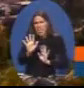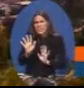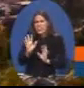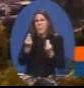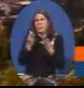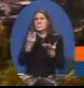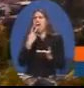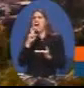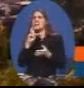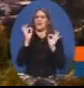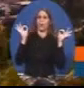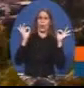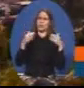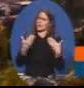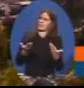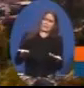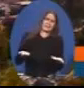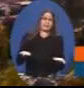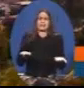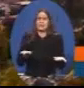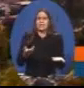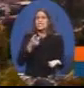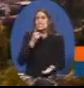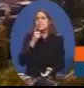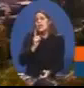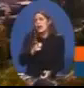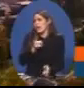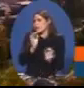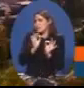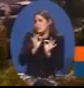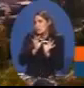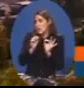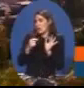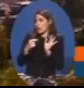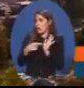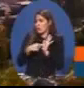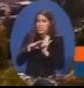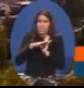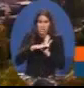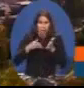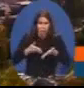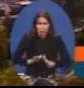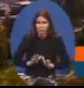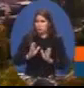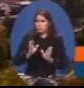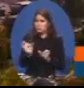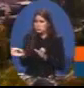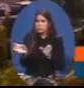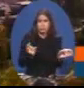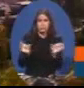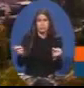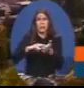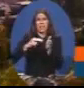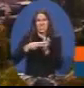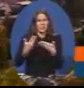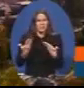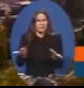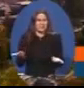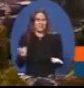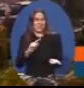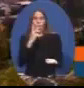להעדפות מיוחדות, ולכן צריך פשוט לפי סדר הלידות לשבץ בחדרים, וזהו. אני לא רואה